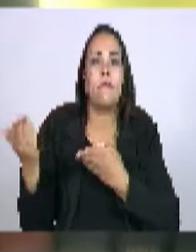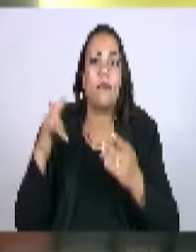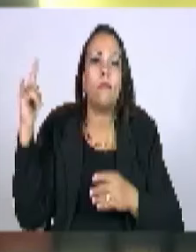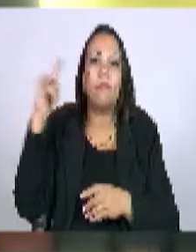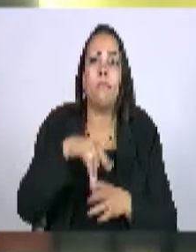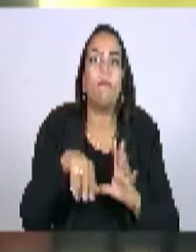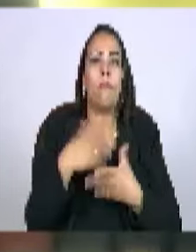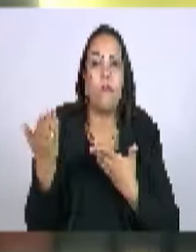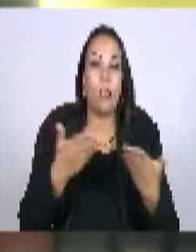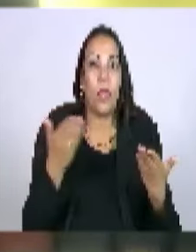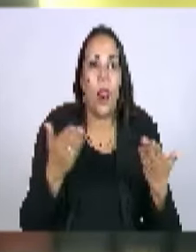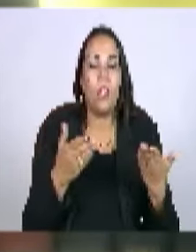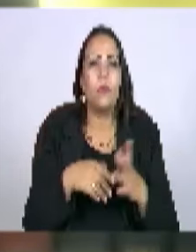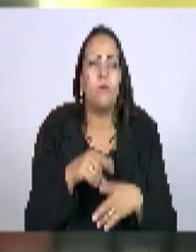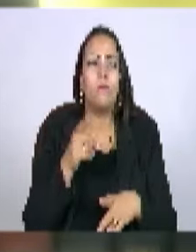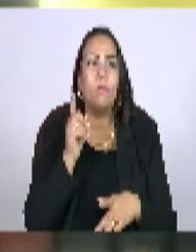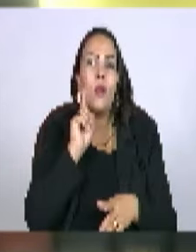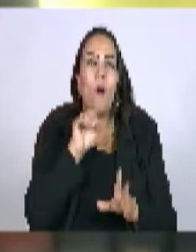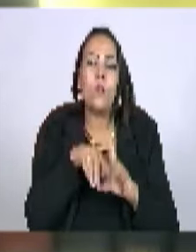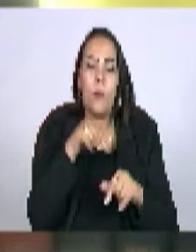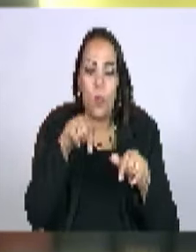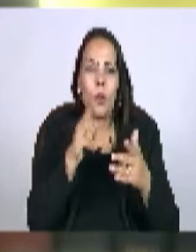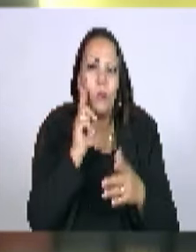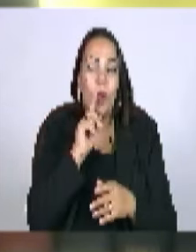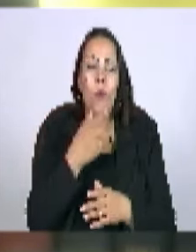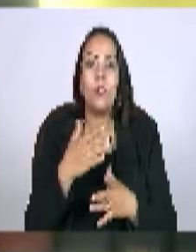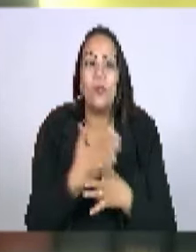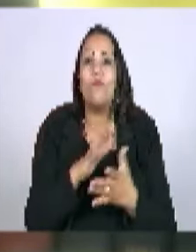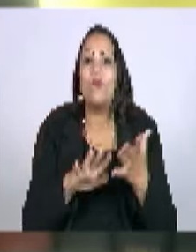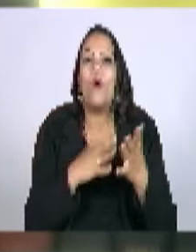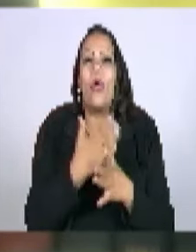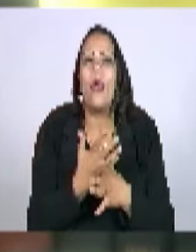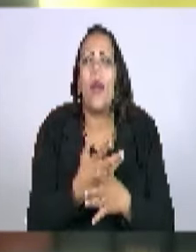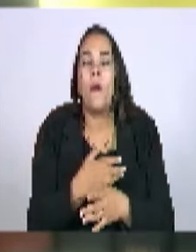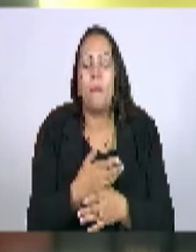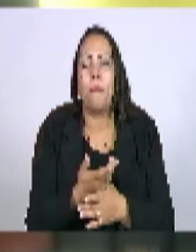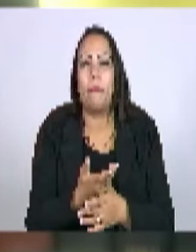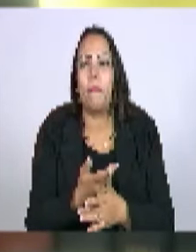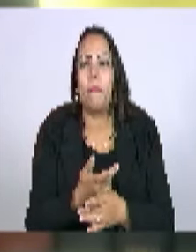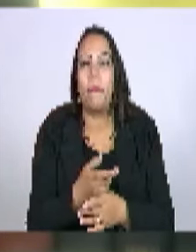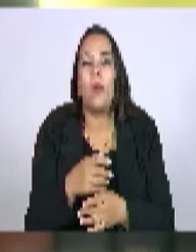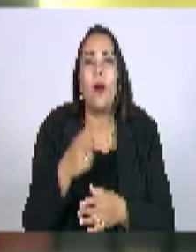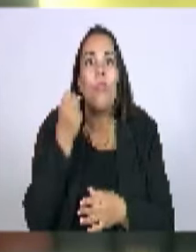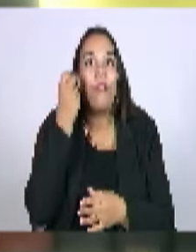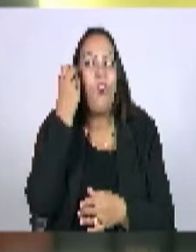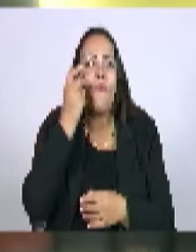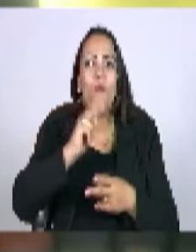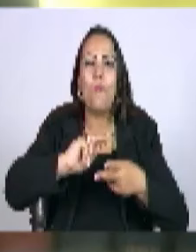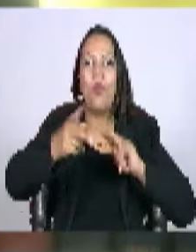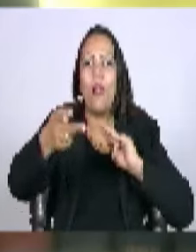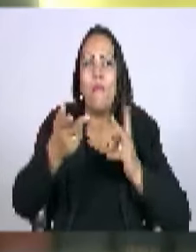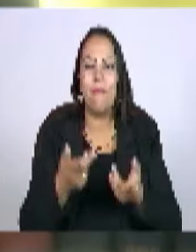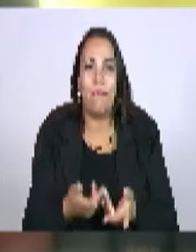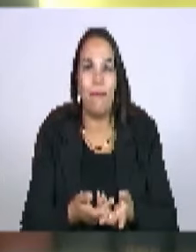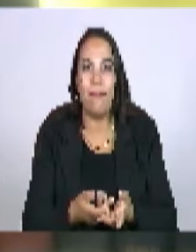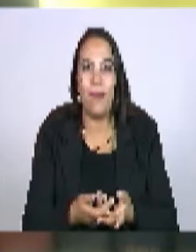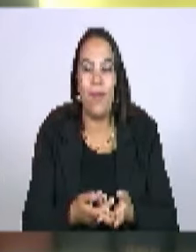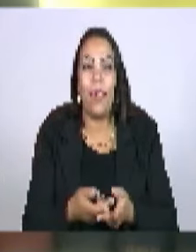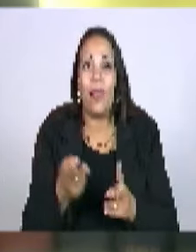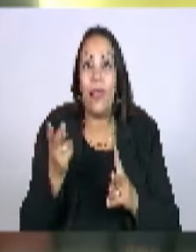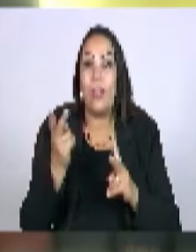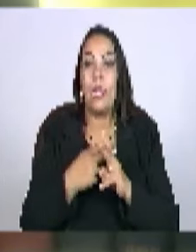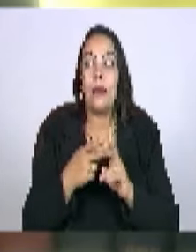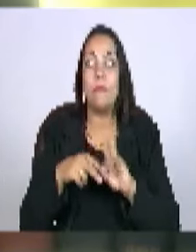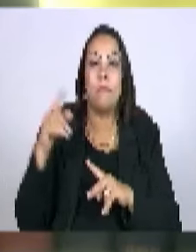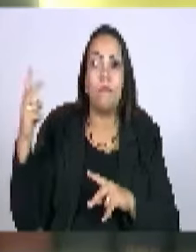عايز تعمل كده النهارده القضيه تتعلق بالهويه بالثقافه المهاجرين اللي